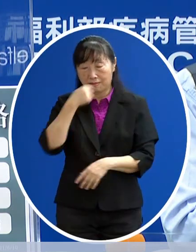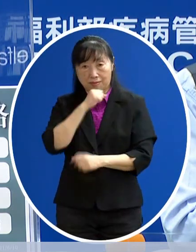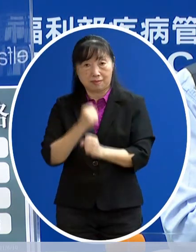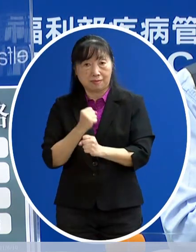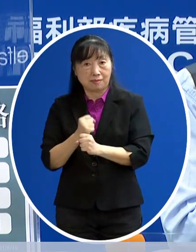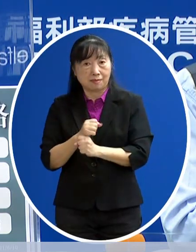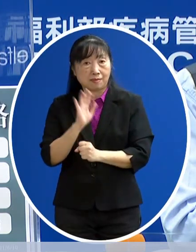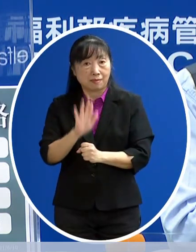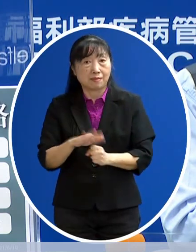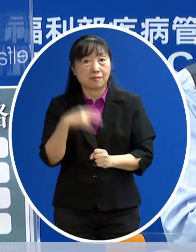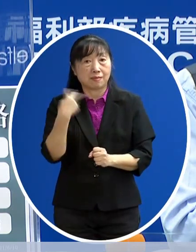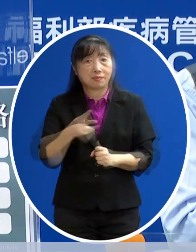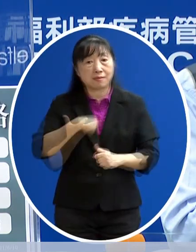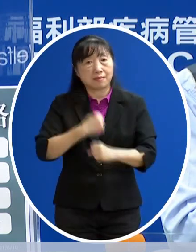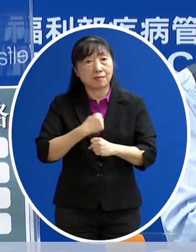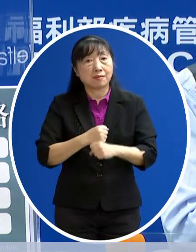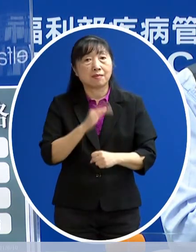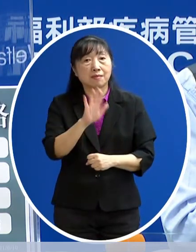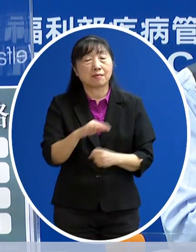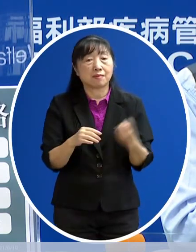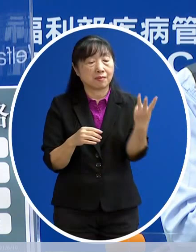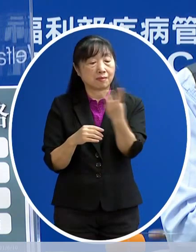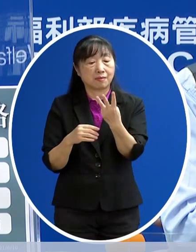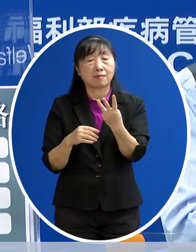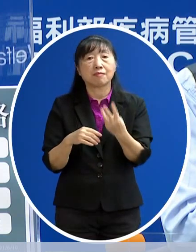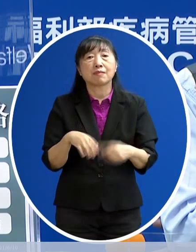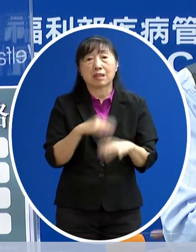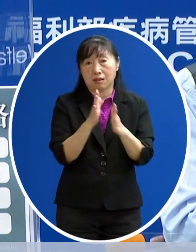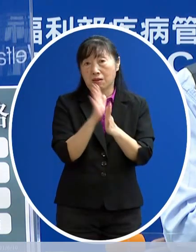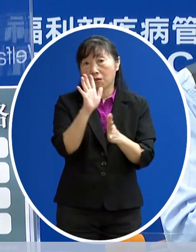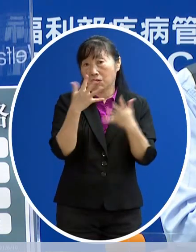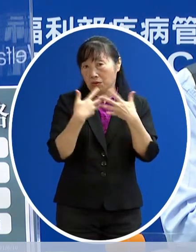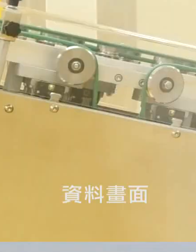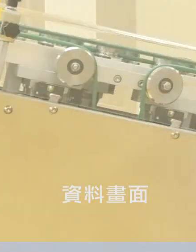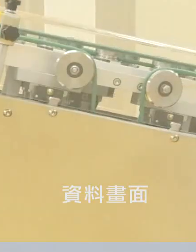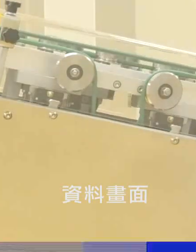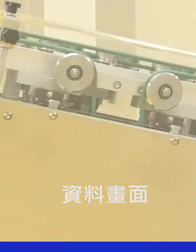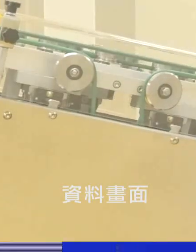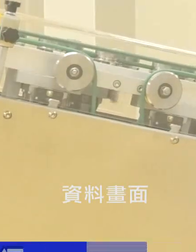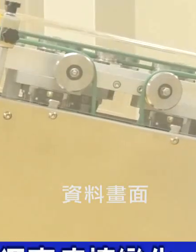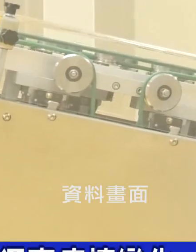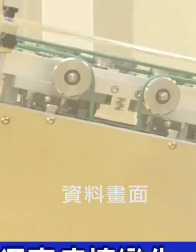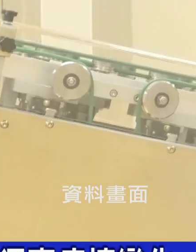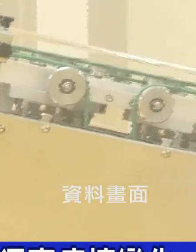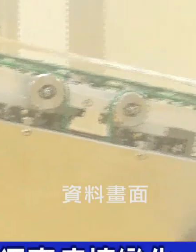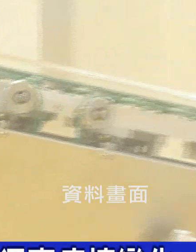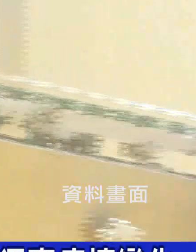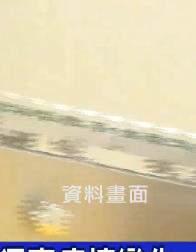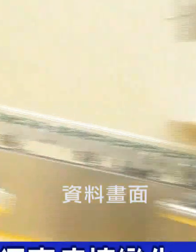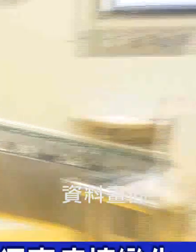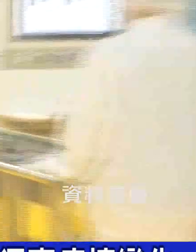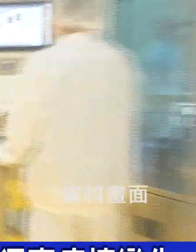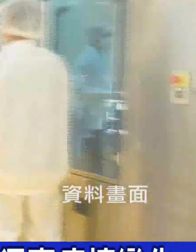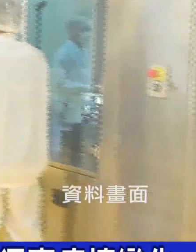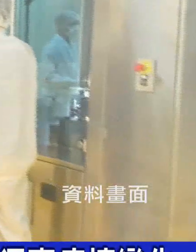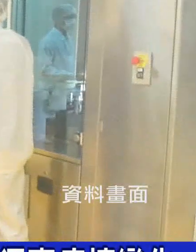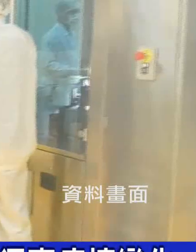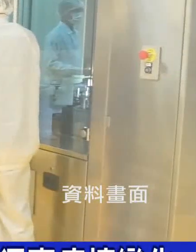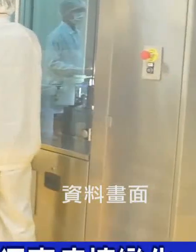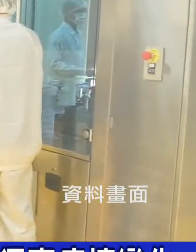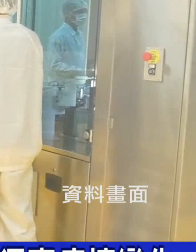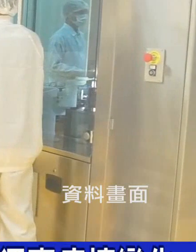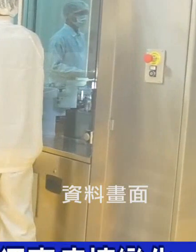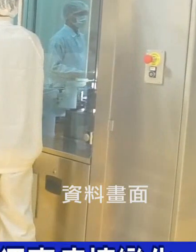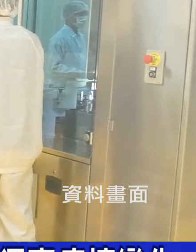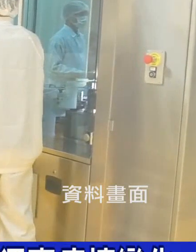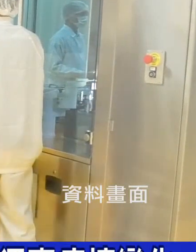产。或授权制造，这三条线有机会我们都不放弃。 强调疫苗政策一直都是三管齐下，由于台湾疫苗